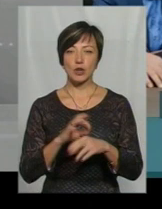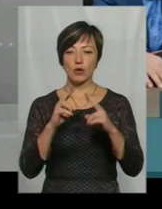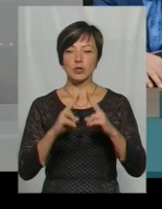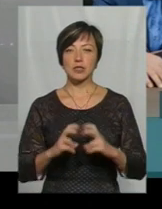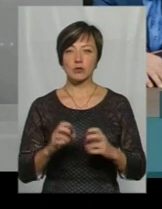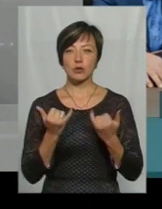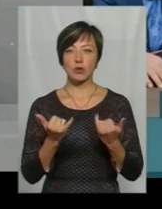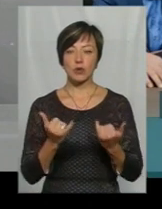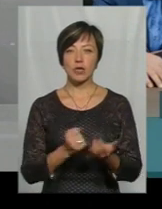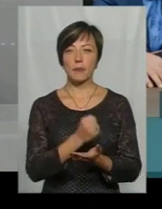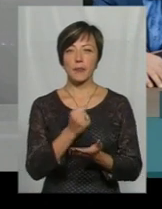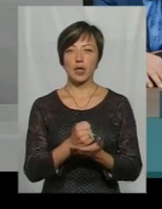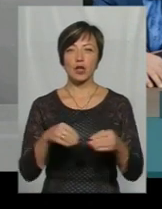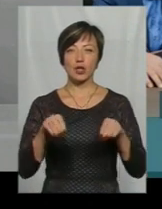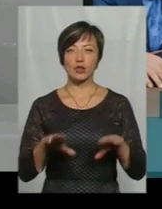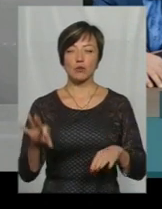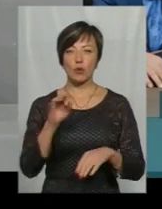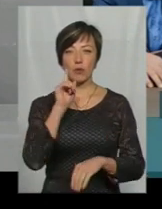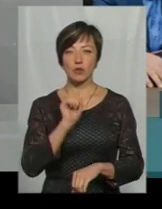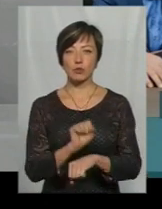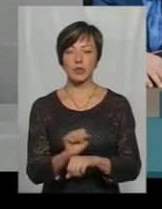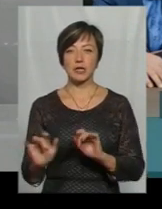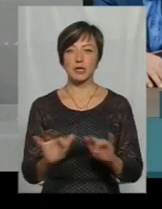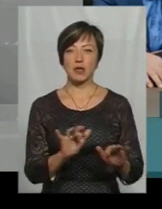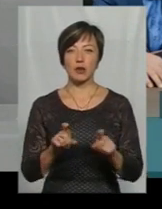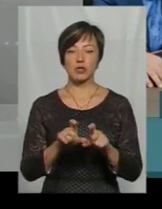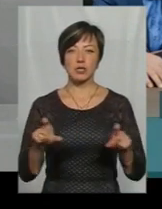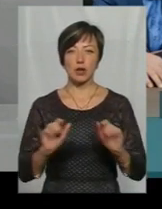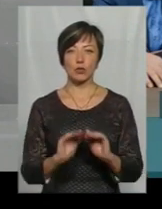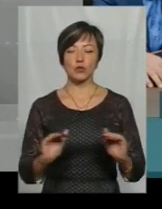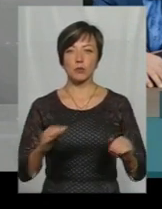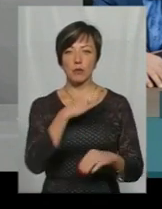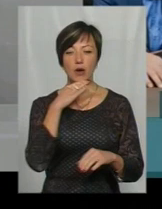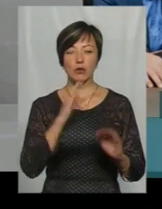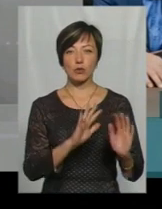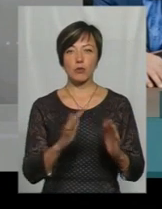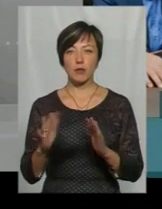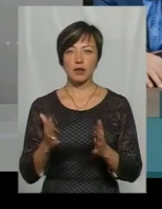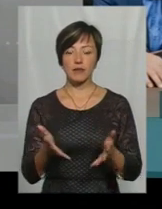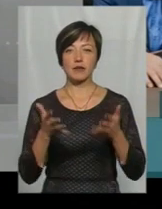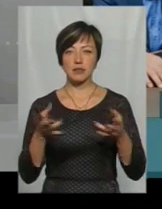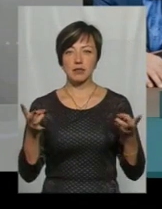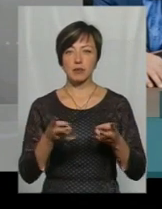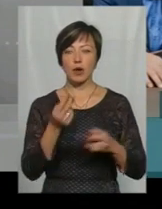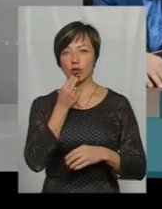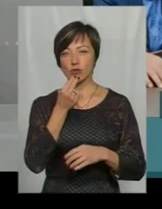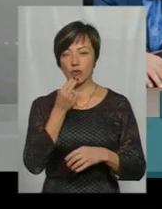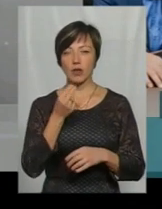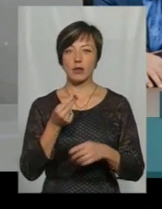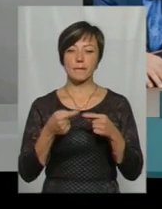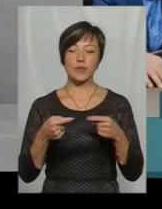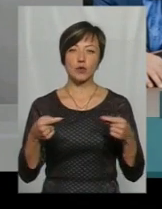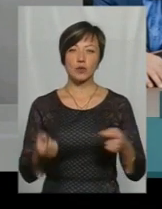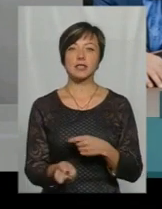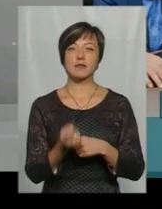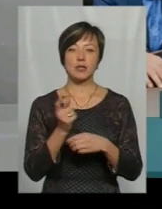Проводиться розслідування. Сьогодні ми прийняли рішення про призупинення діяльності садочка. Багато моментів вияснити. І харчування, продукти.